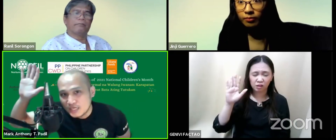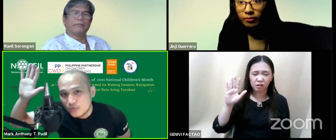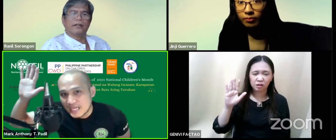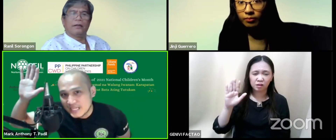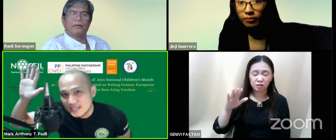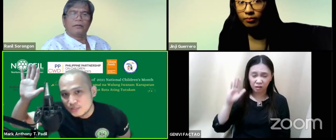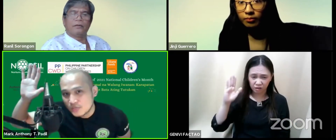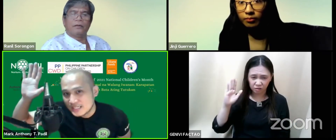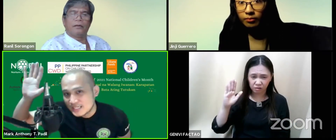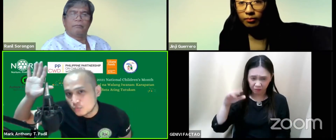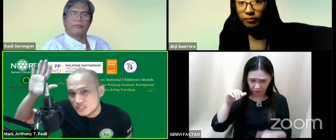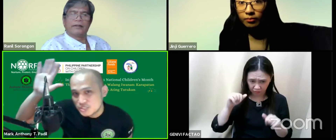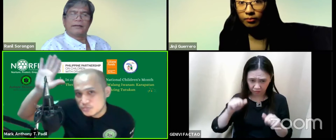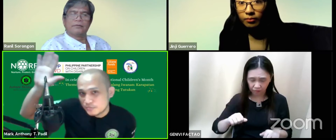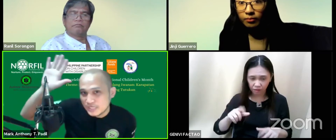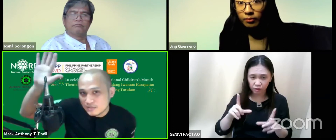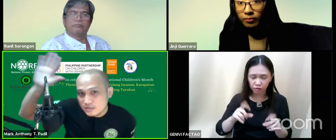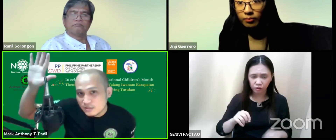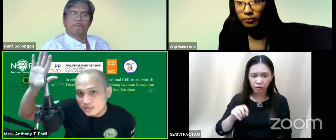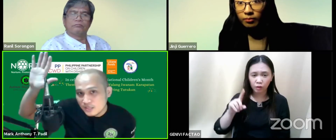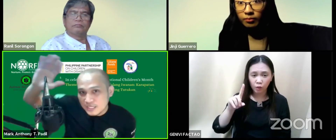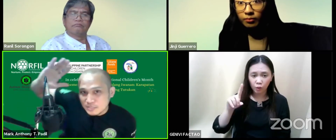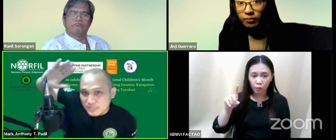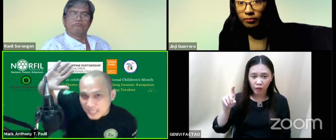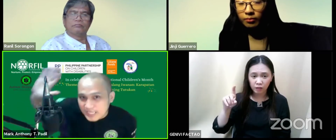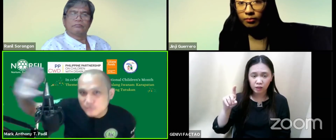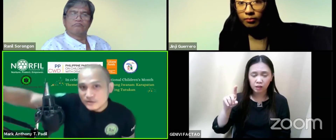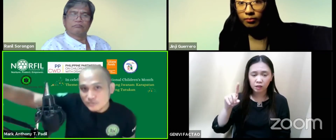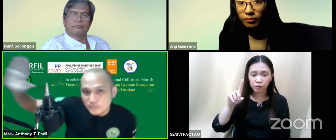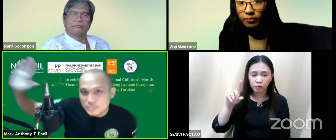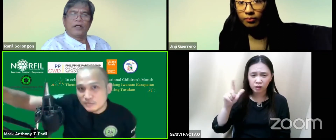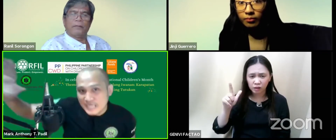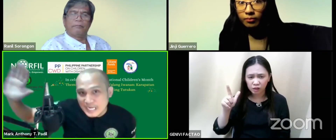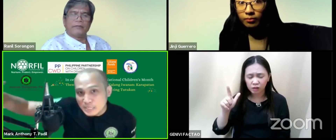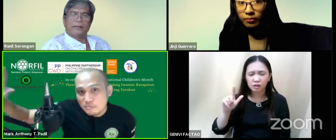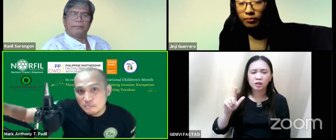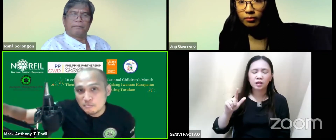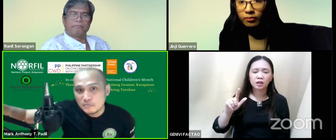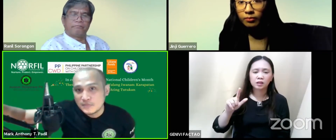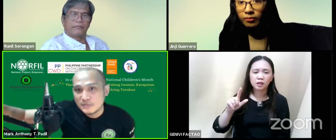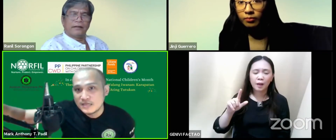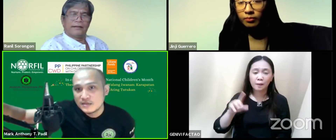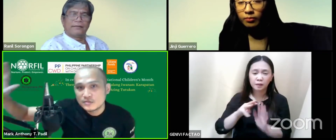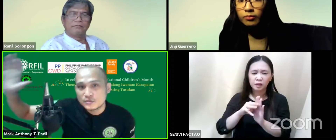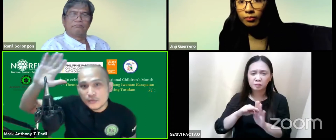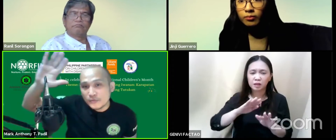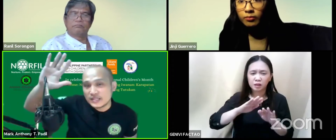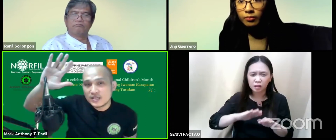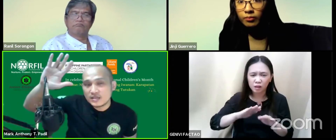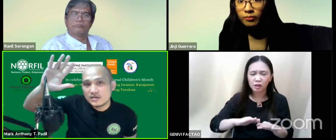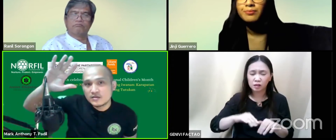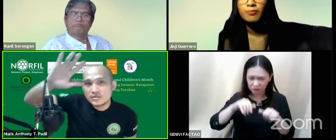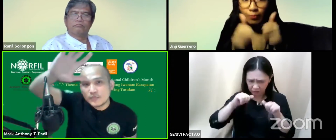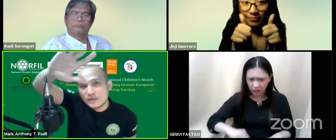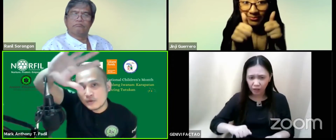gumawa ng 100 to 120 chest per minute? Hindi ba niya kayang mag-push ng malalim? Diba? So